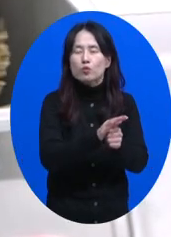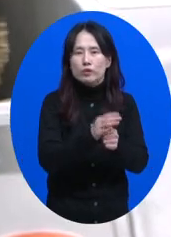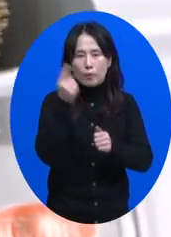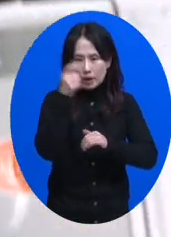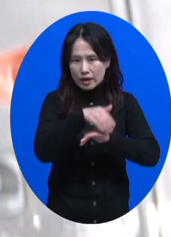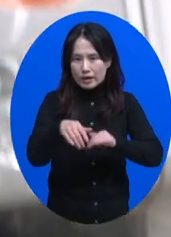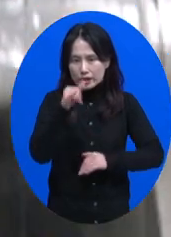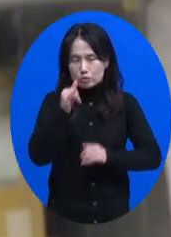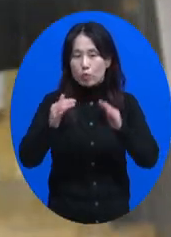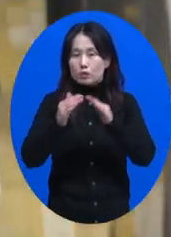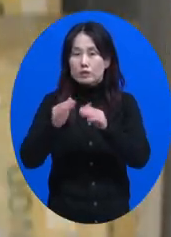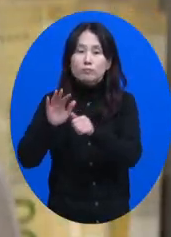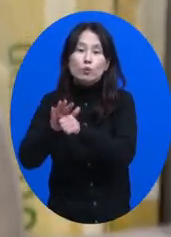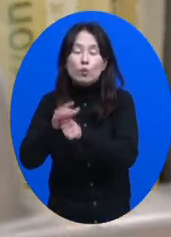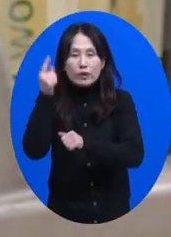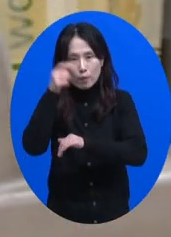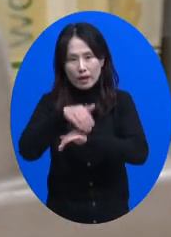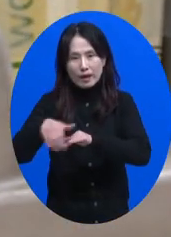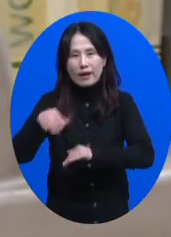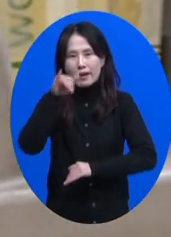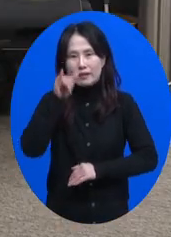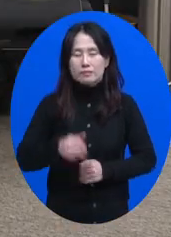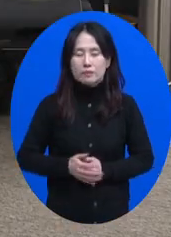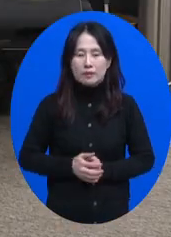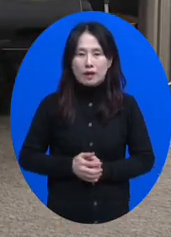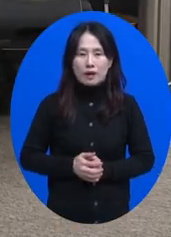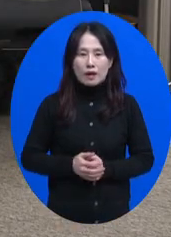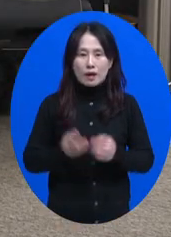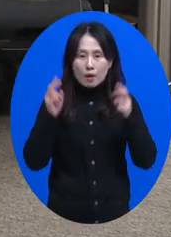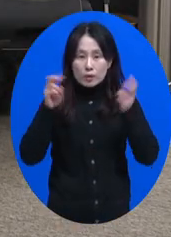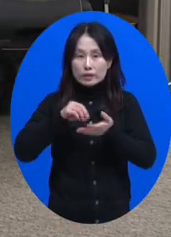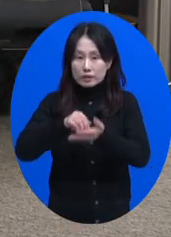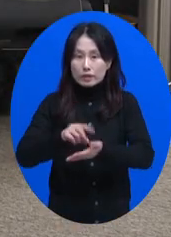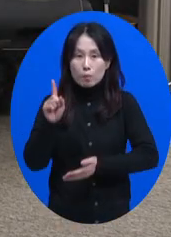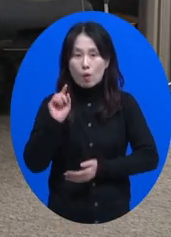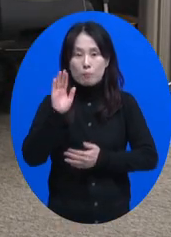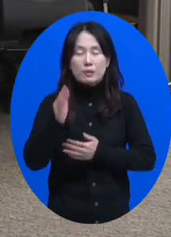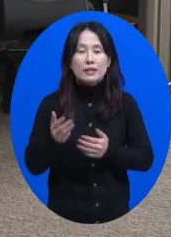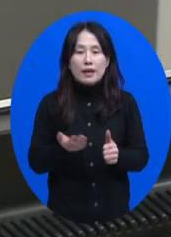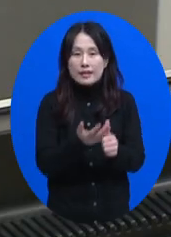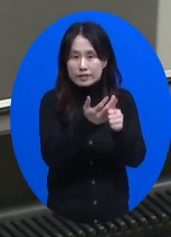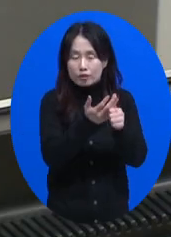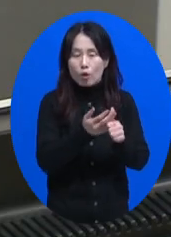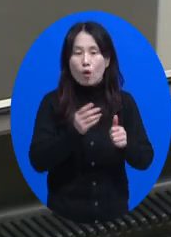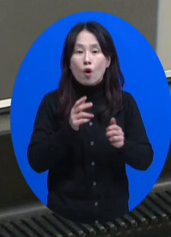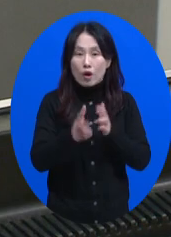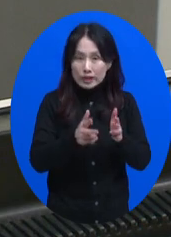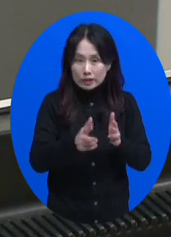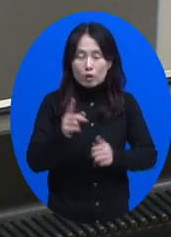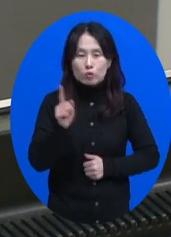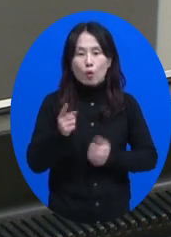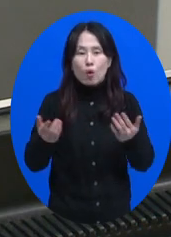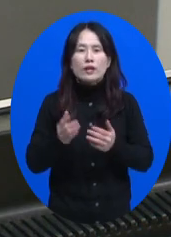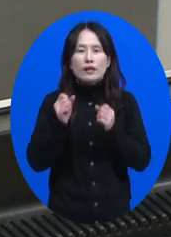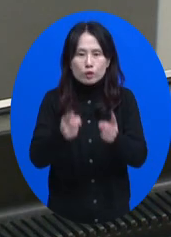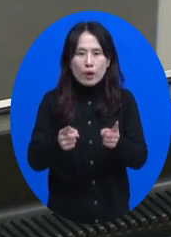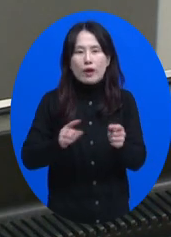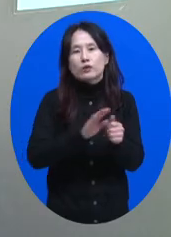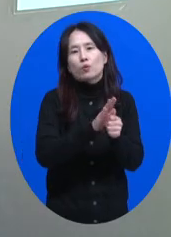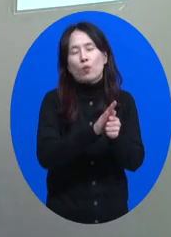추가 취약계층 지원을 강화합니다. 고용 분야에선 미래 인재 양성과 맞춤형 일자리를 통해 일할 기회를